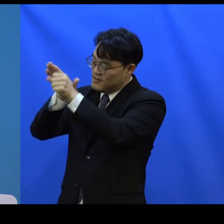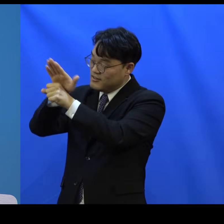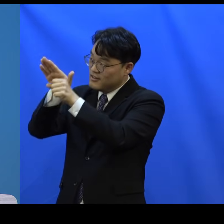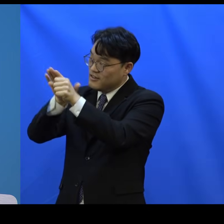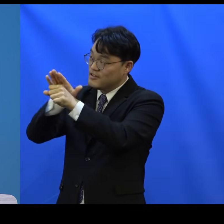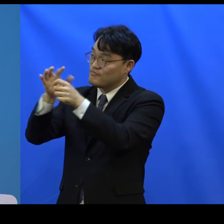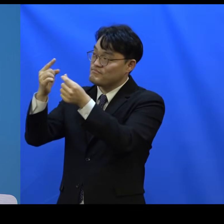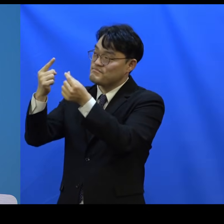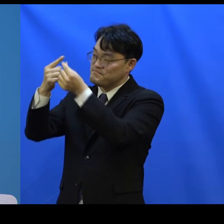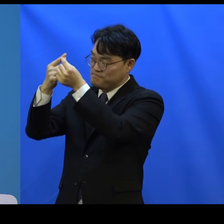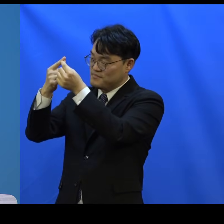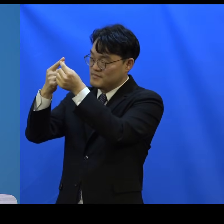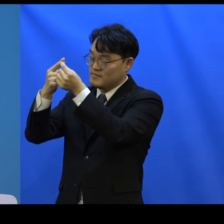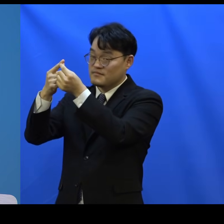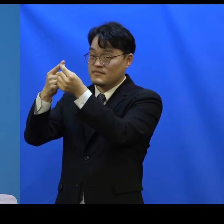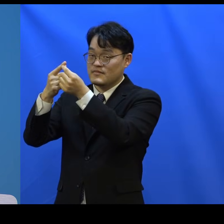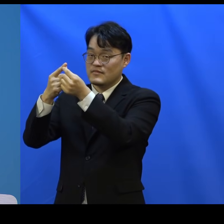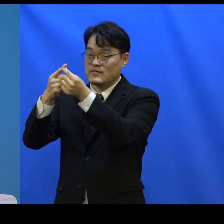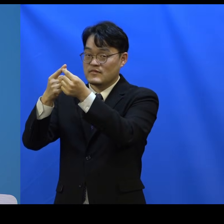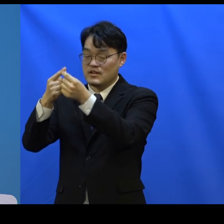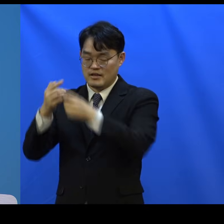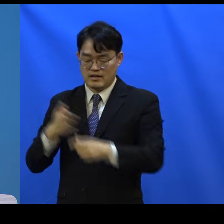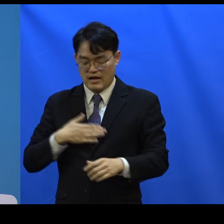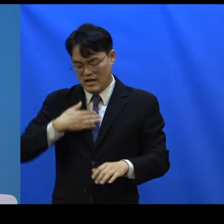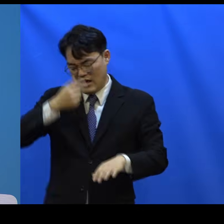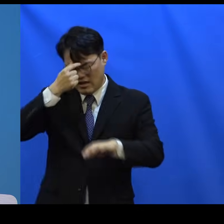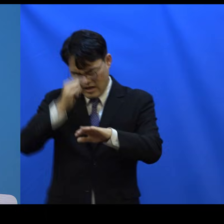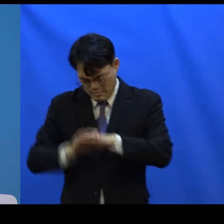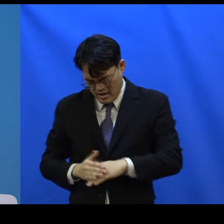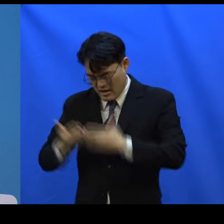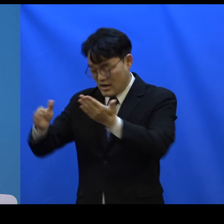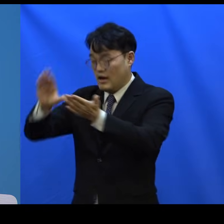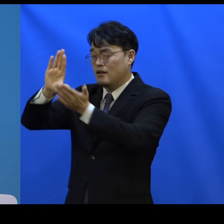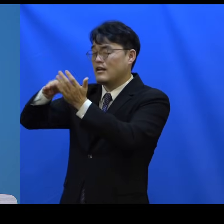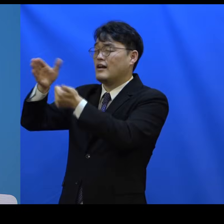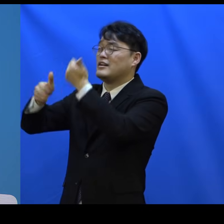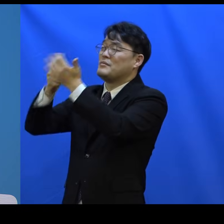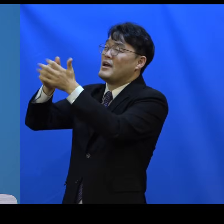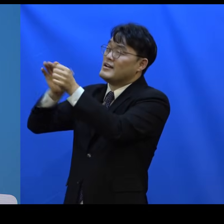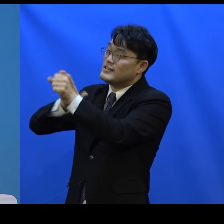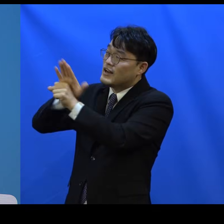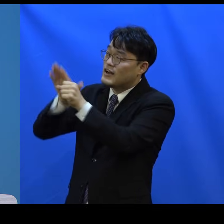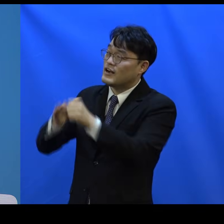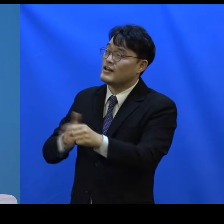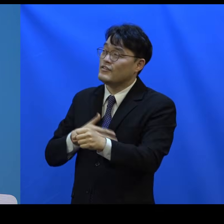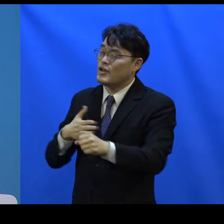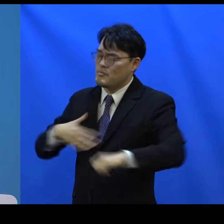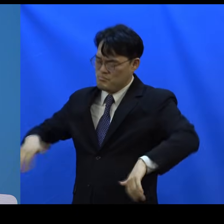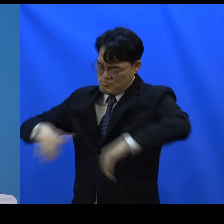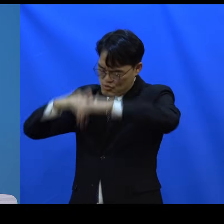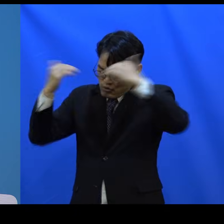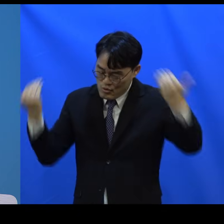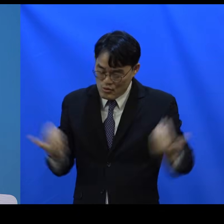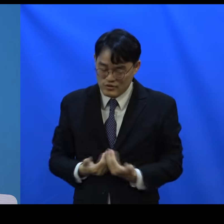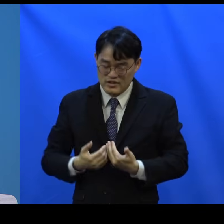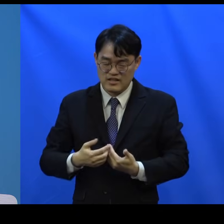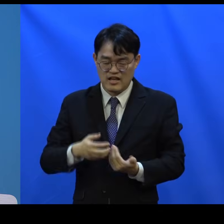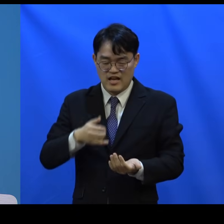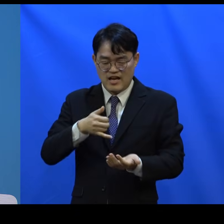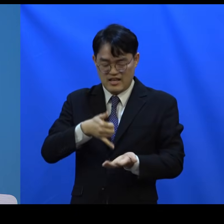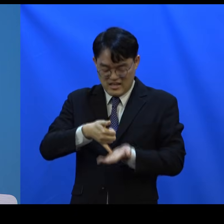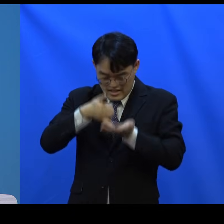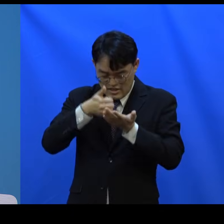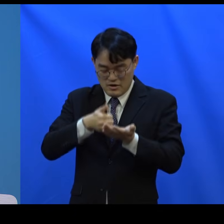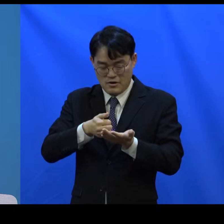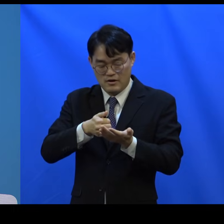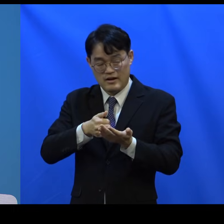우리가 입증해 주는 것이 뭐냐? 예배의 자리에서 나타나야 되는. 그래서 우리의 전 존재로 하나님을 사랑한다고 예배 속에서 고백할